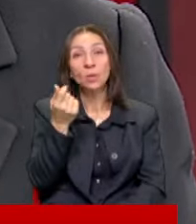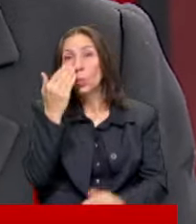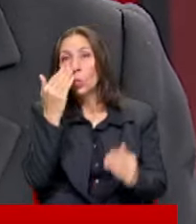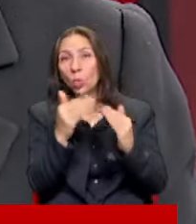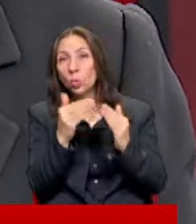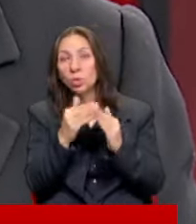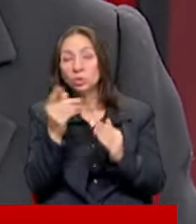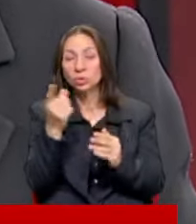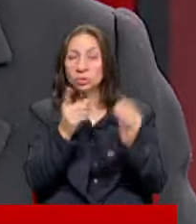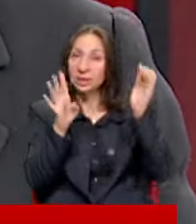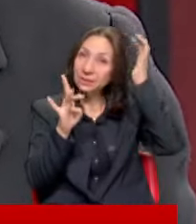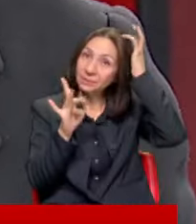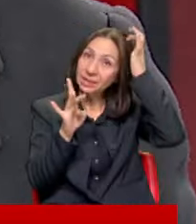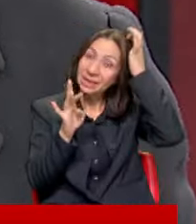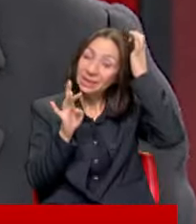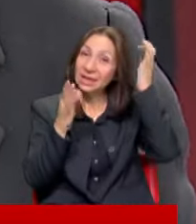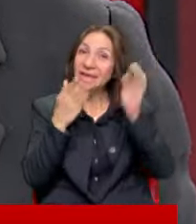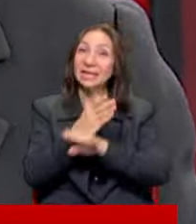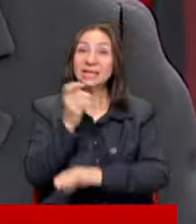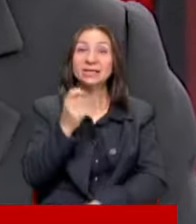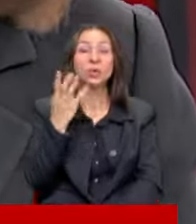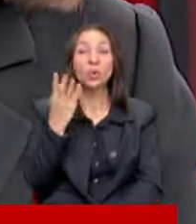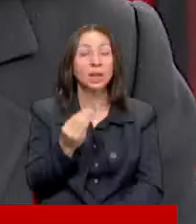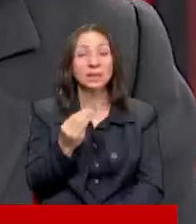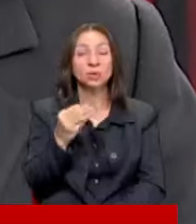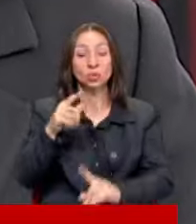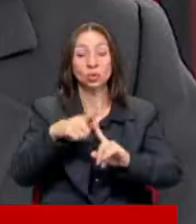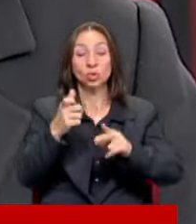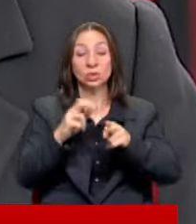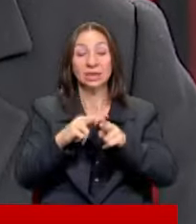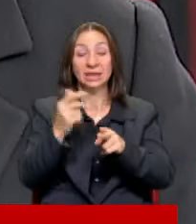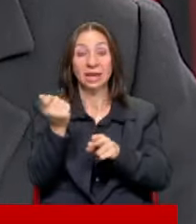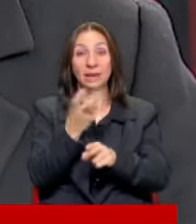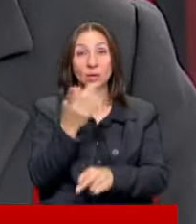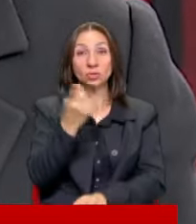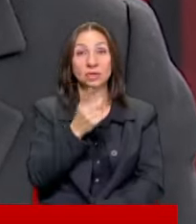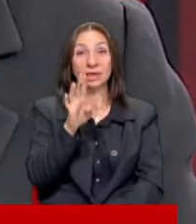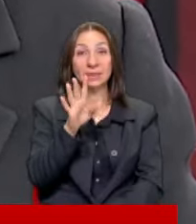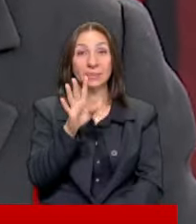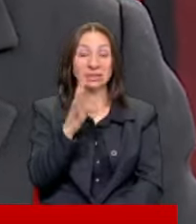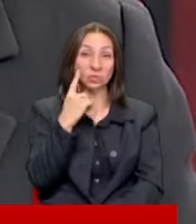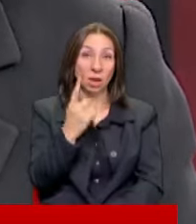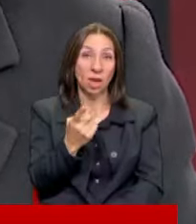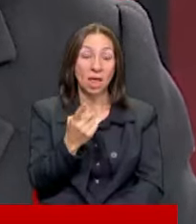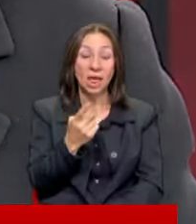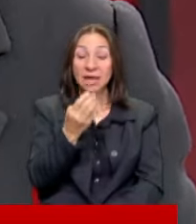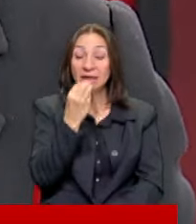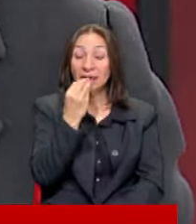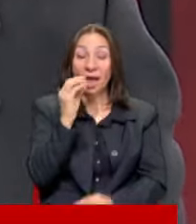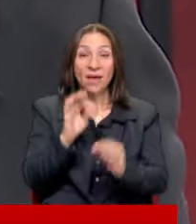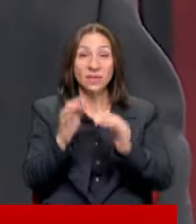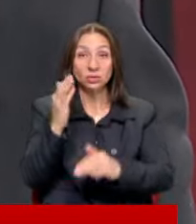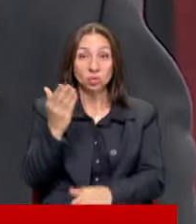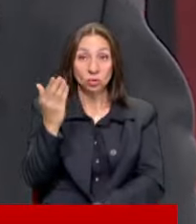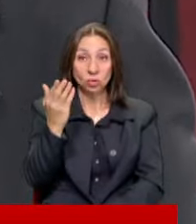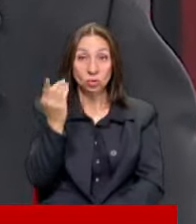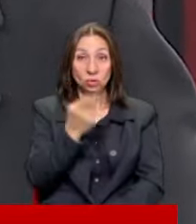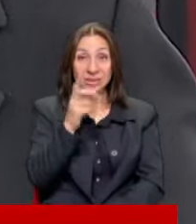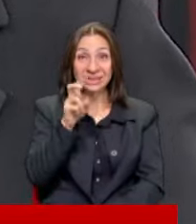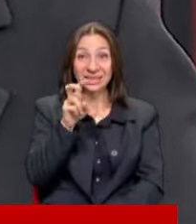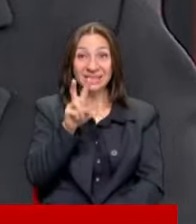% 41 gerçekleşen enflasyon TÜİK rakamlarına bile 45 göre 45 gıda enflasyonu % 180